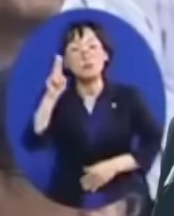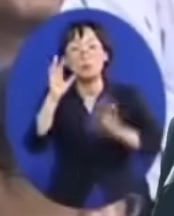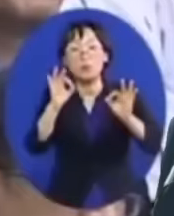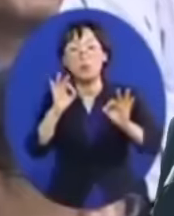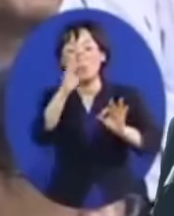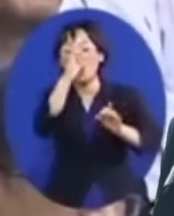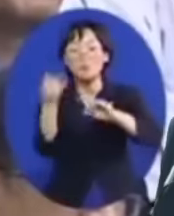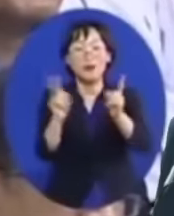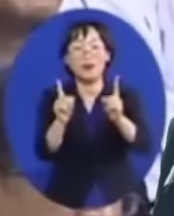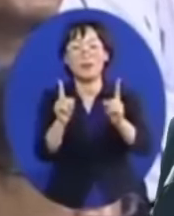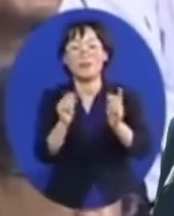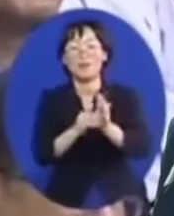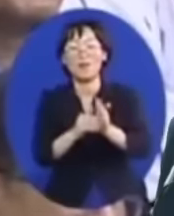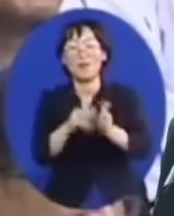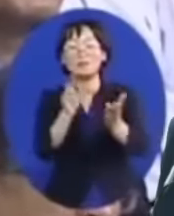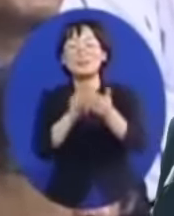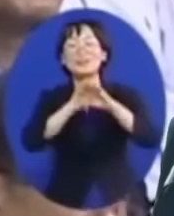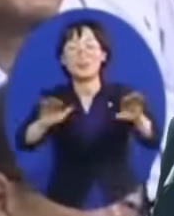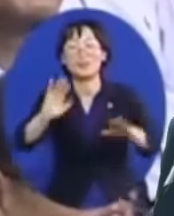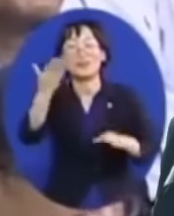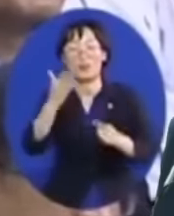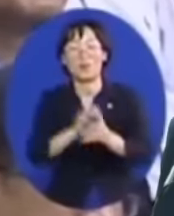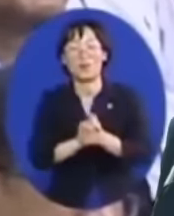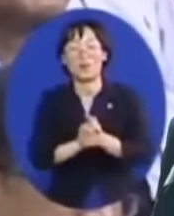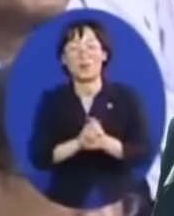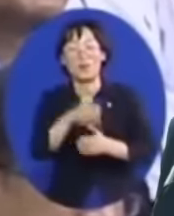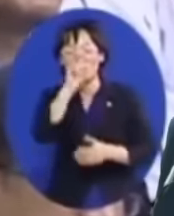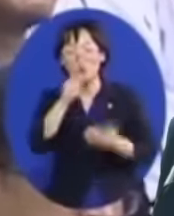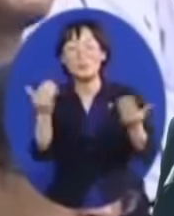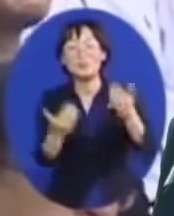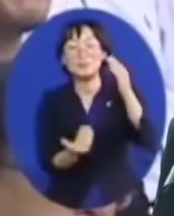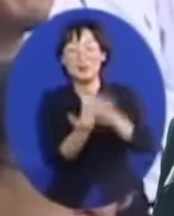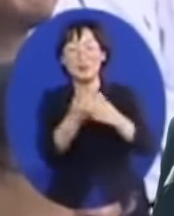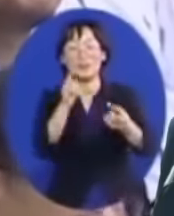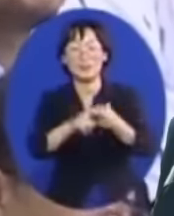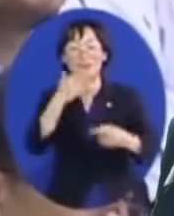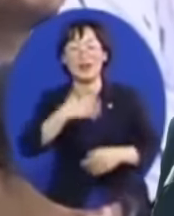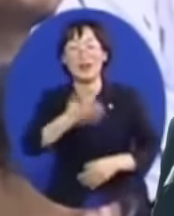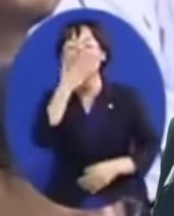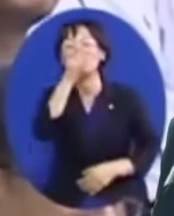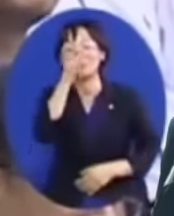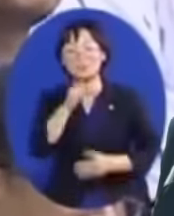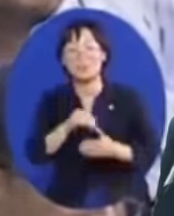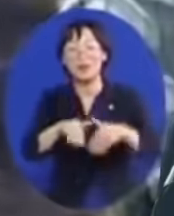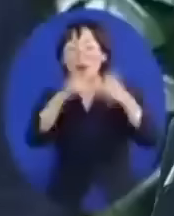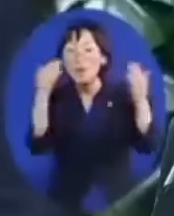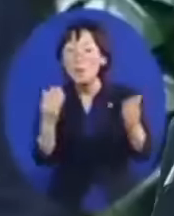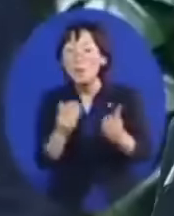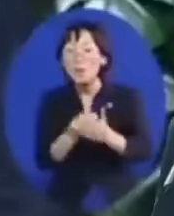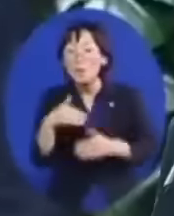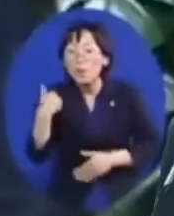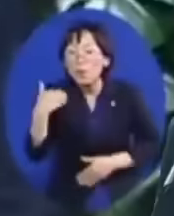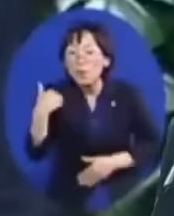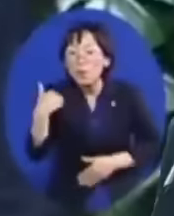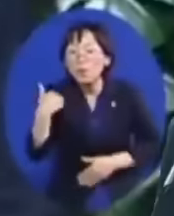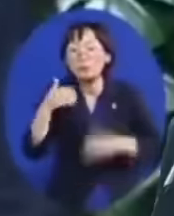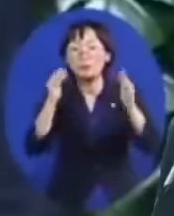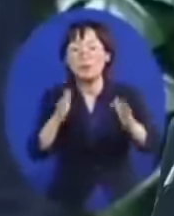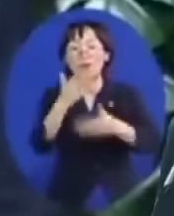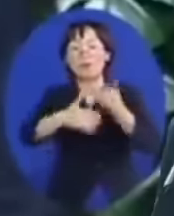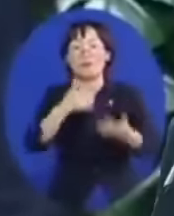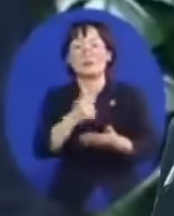아프던 병이 나았고 문제가 해결되었고 좋은 일이 난 것을 알게 되는 것입니다. 모르는 사이에 하나님이